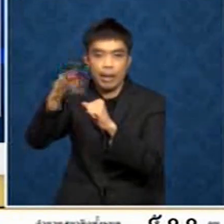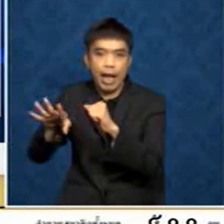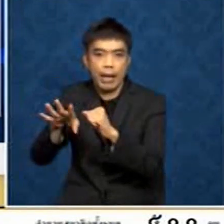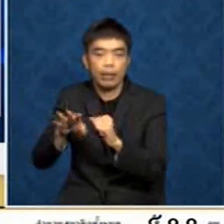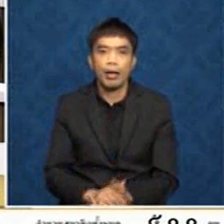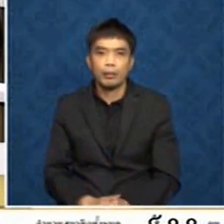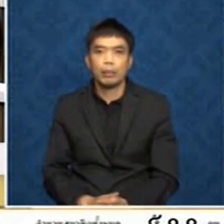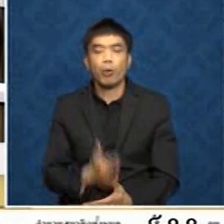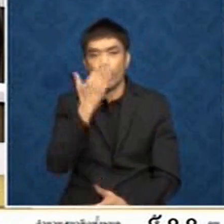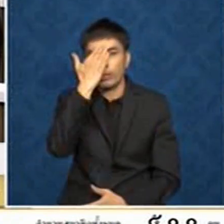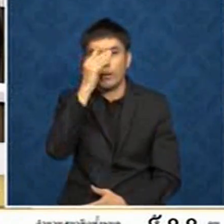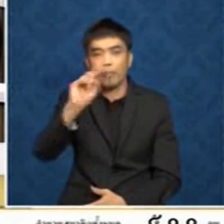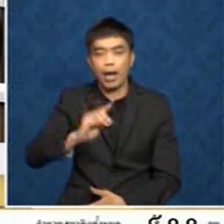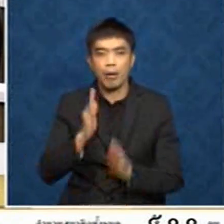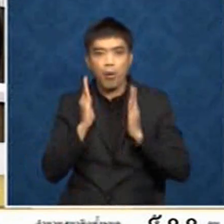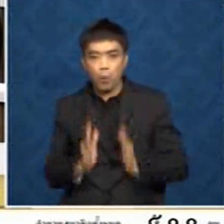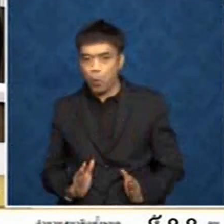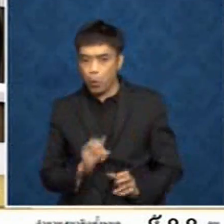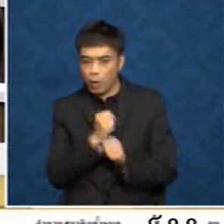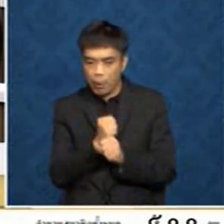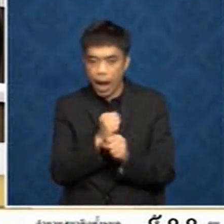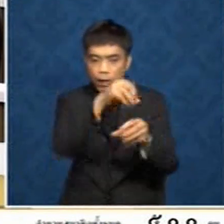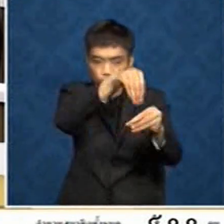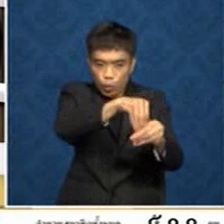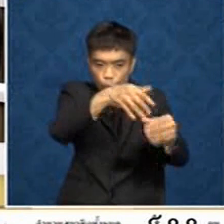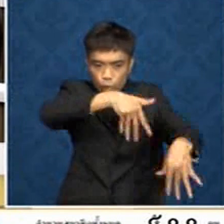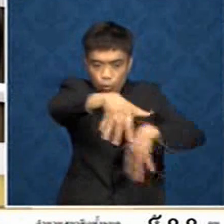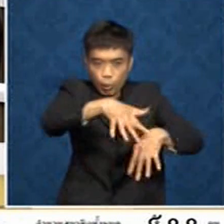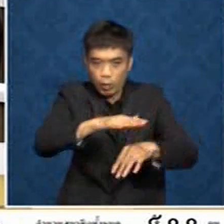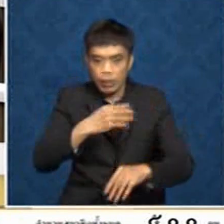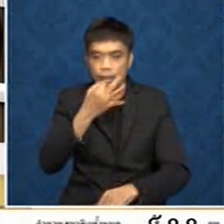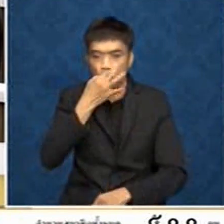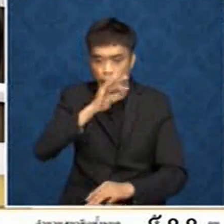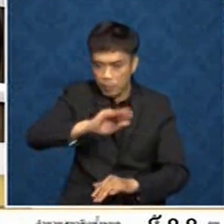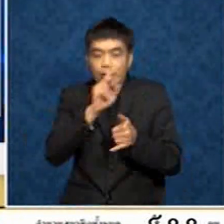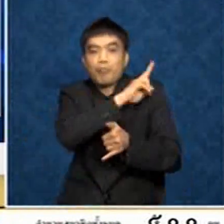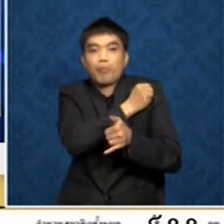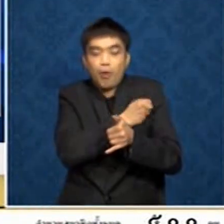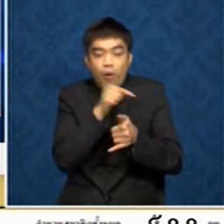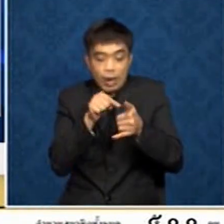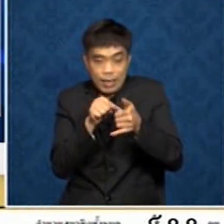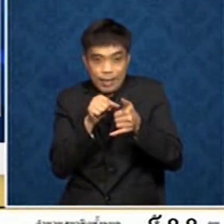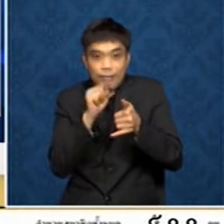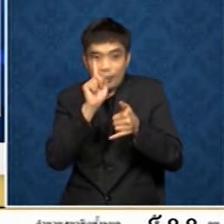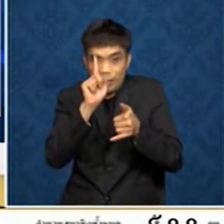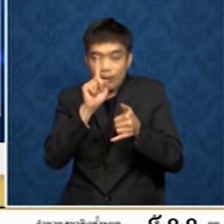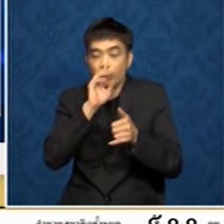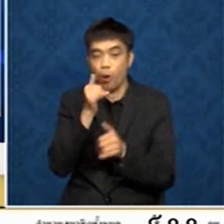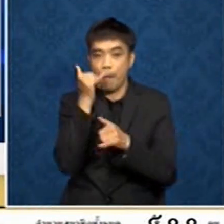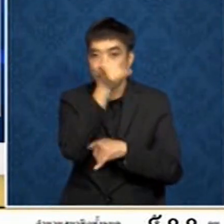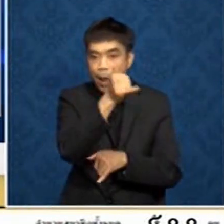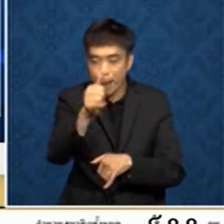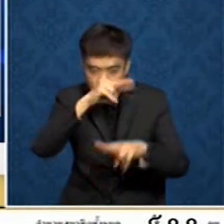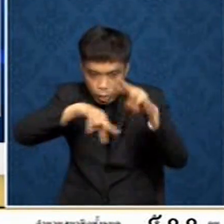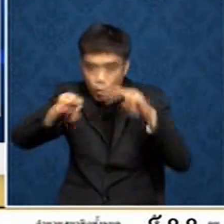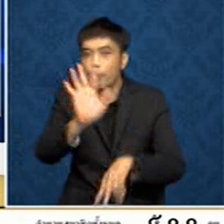สนับสนุนคนที่จะทำงานบริการสุขภาพปฐมภูมิโดยเฉพาะสุขภาพปฐมภูมิระดับท้องถิ่นตามการจัด